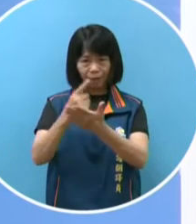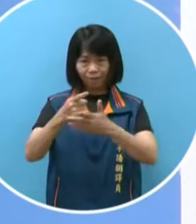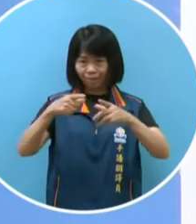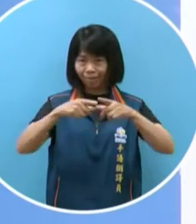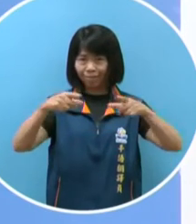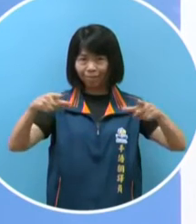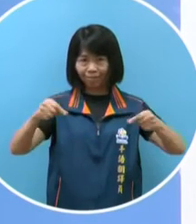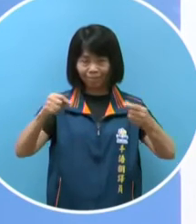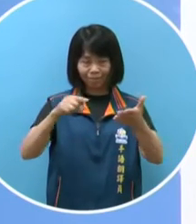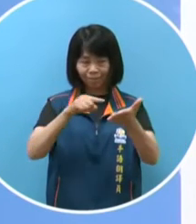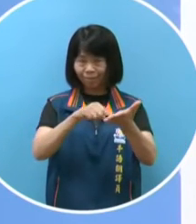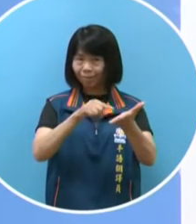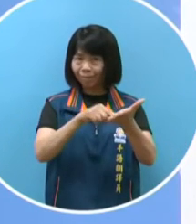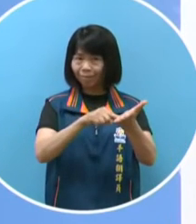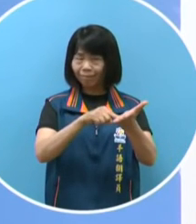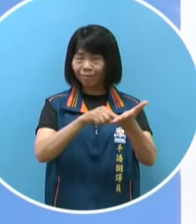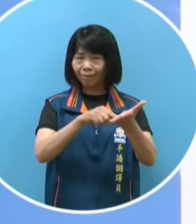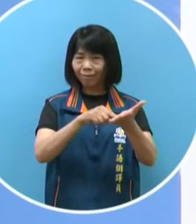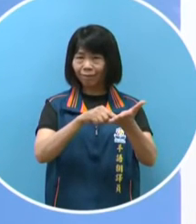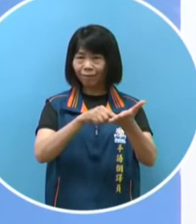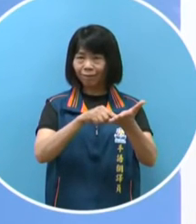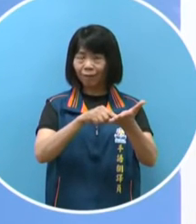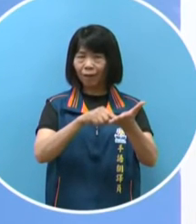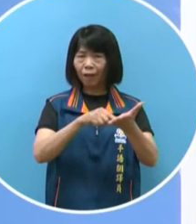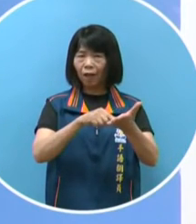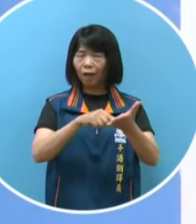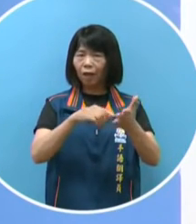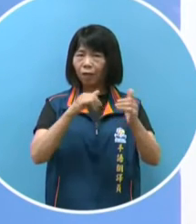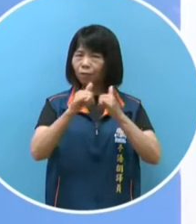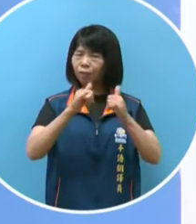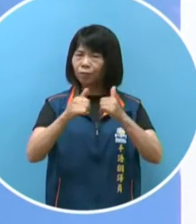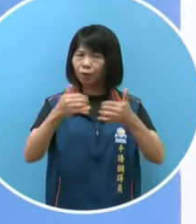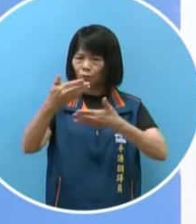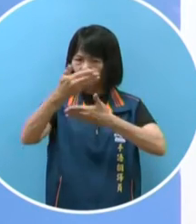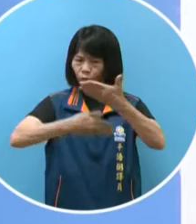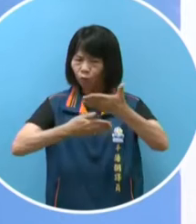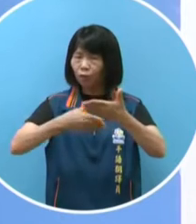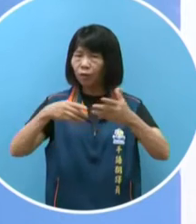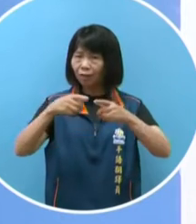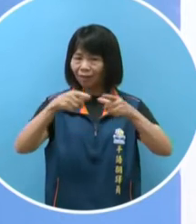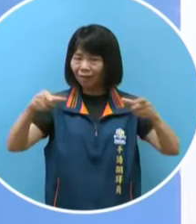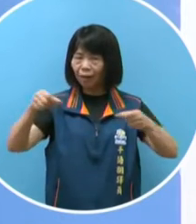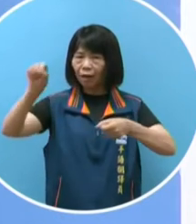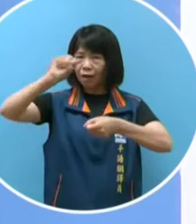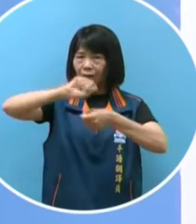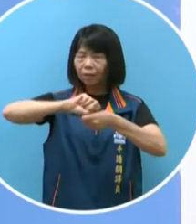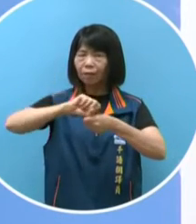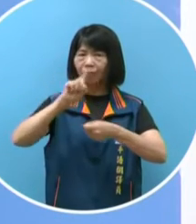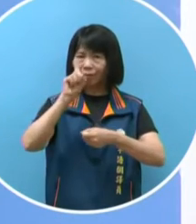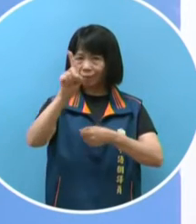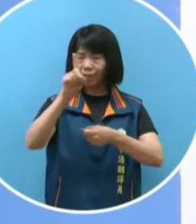券上面呢，这个民众的兑换栏那边呢，我们加上了